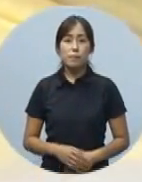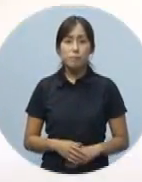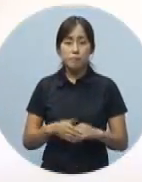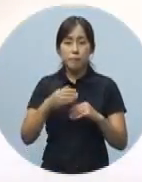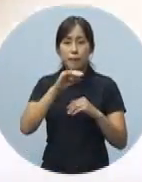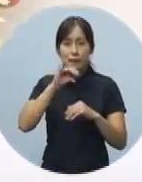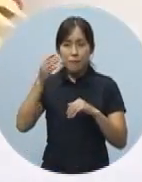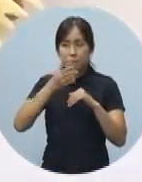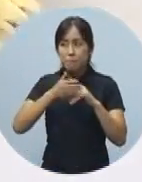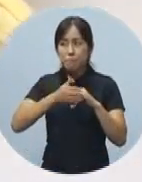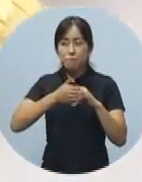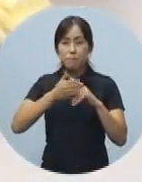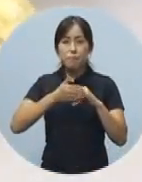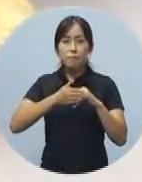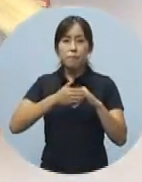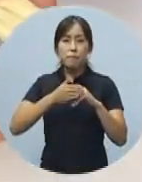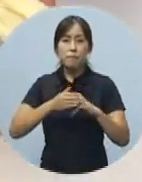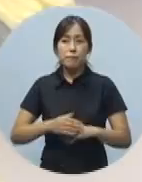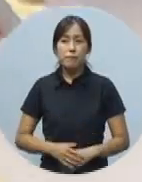にし、